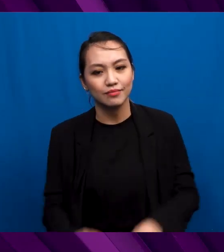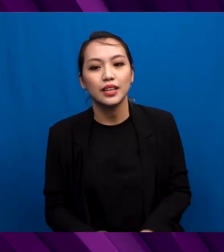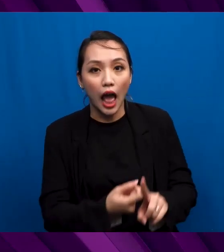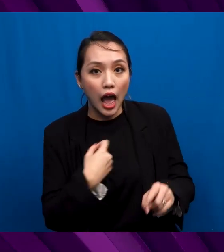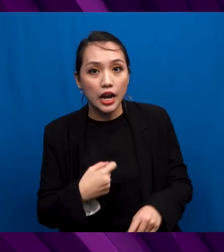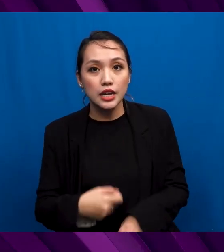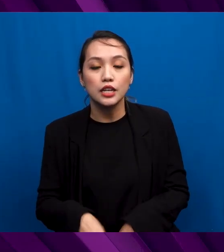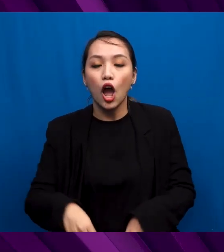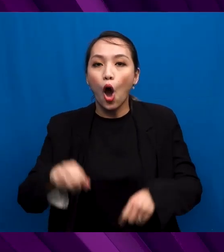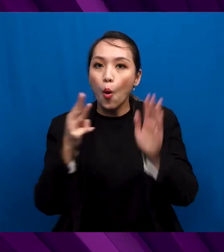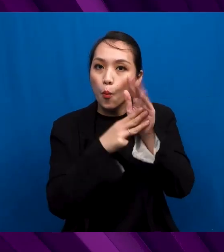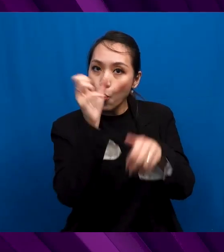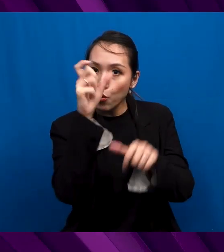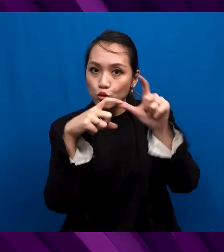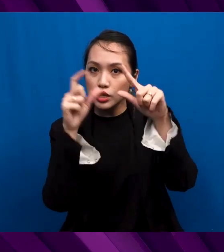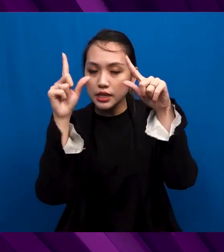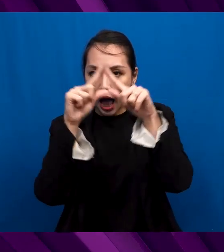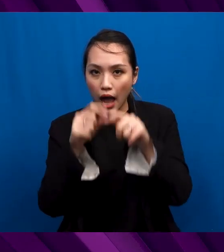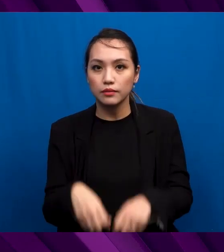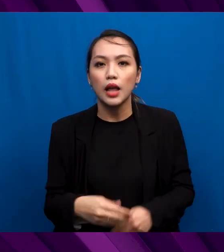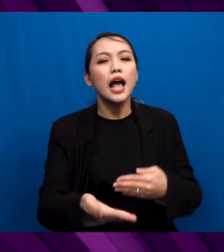kepada orang Israel sebelum ia mati.